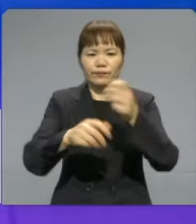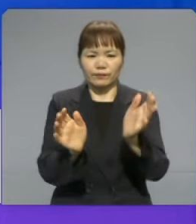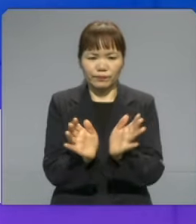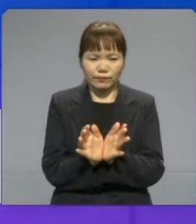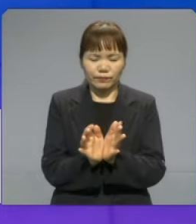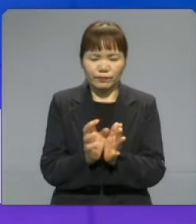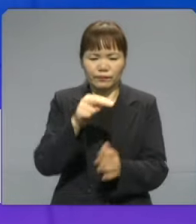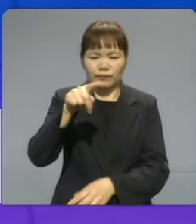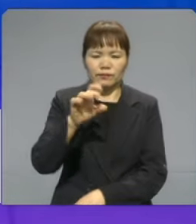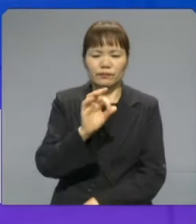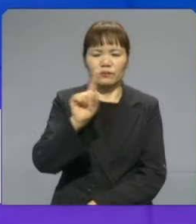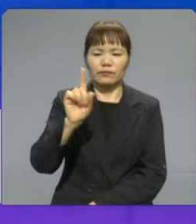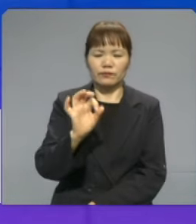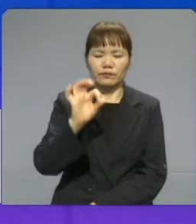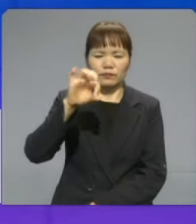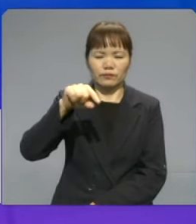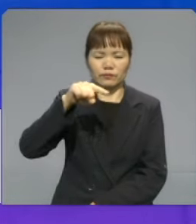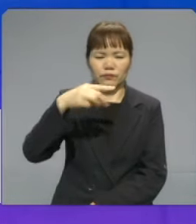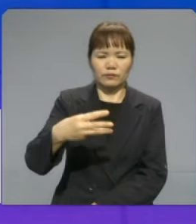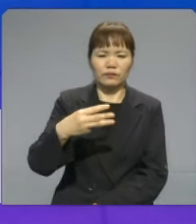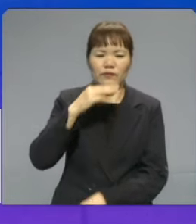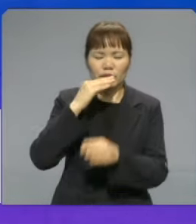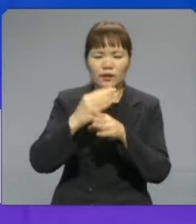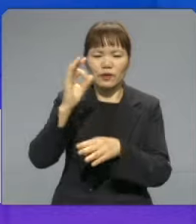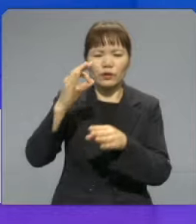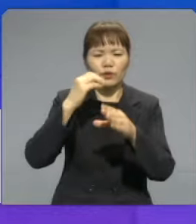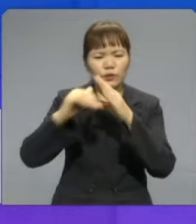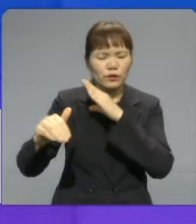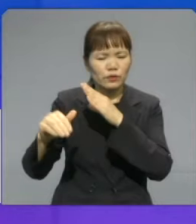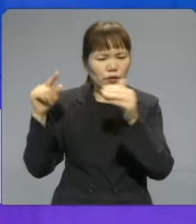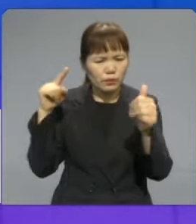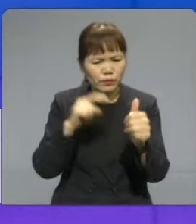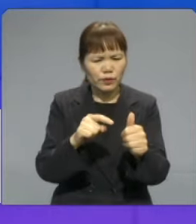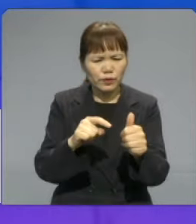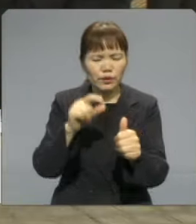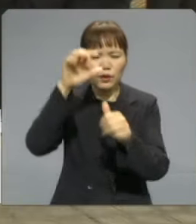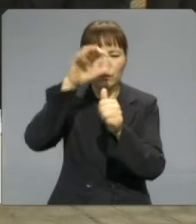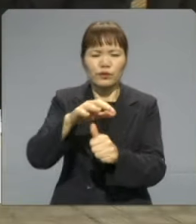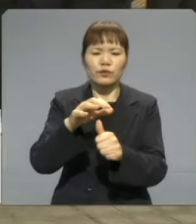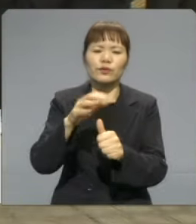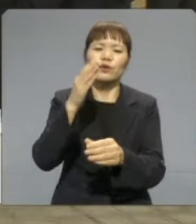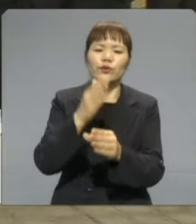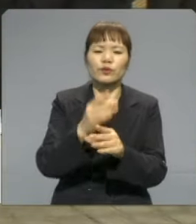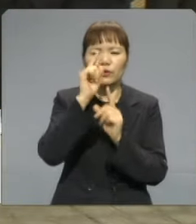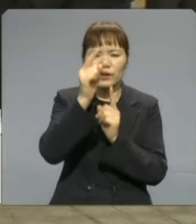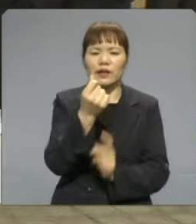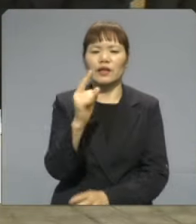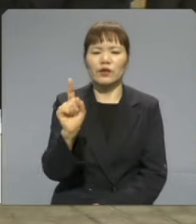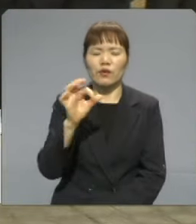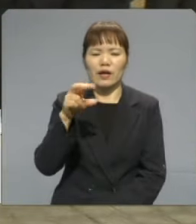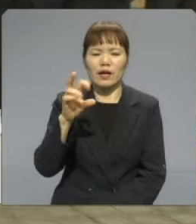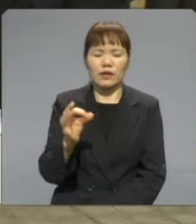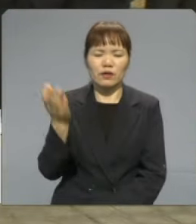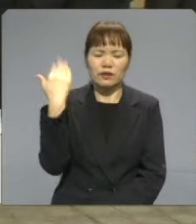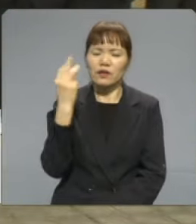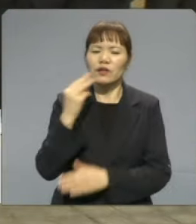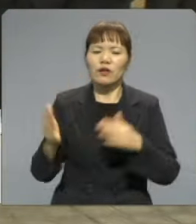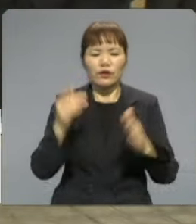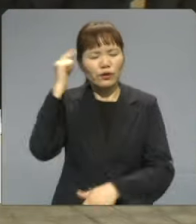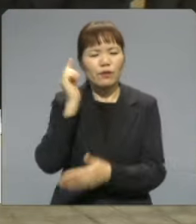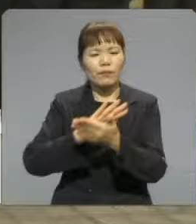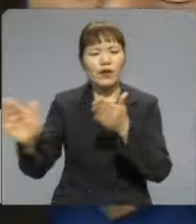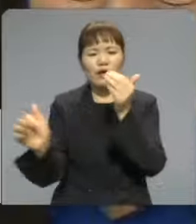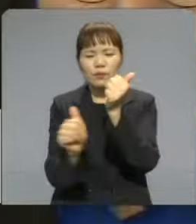더불어민주당이 쌍방울 대북송금 의혹으로 구속수감 중인 이화영 전 경기도 평화부지사의 술자리 진술 조작 회유 주장과